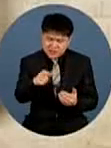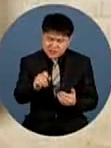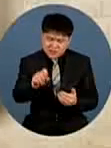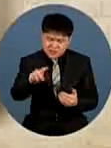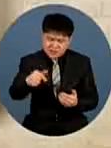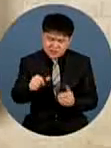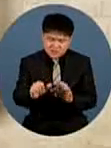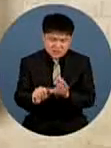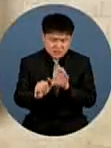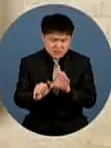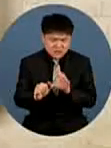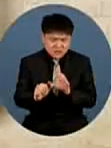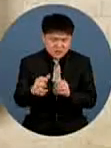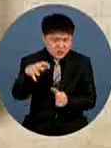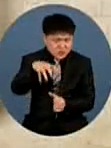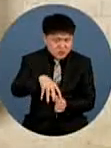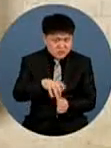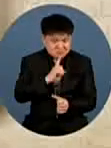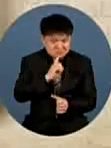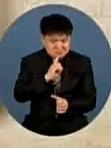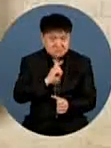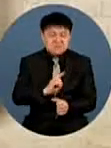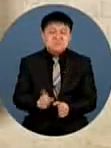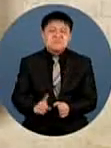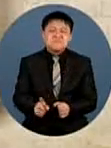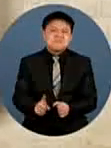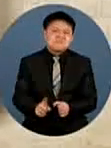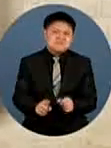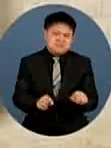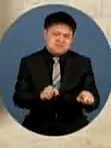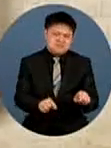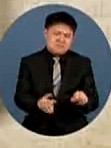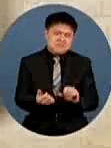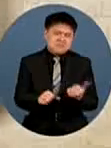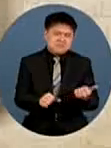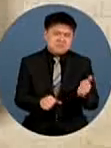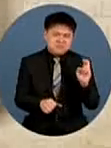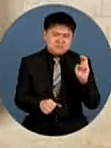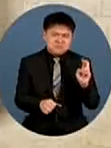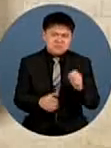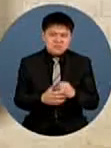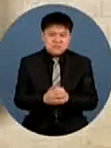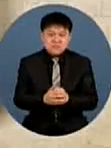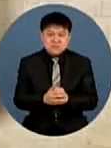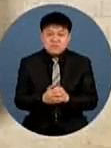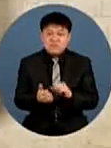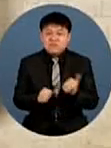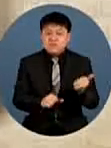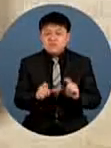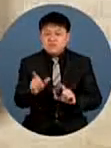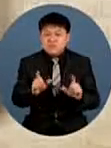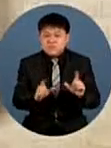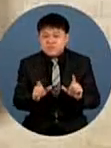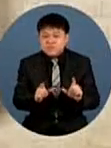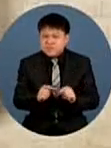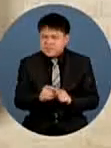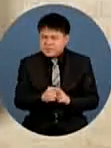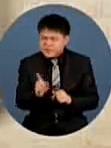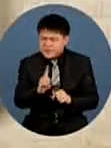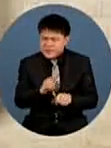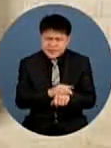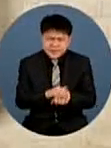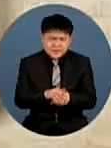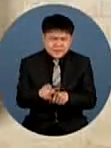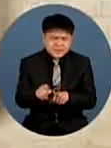이제 장문을 씌우게 되는데, 그러면 일단은 두 점이 죽게 됩니다. 흙두 점이 죽은 모양을 절묘하게